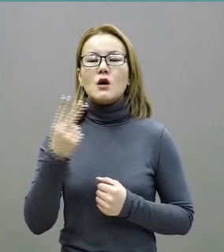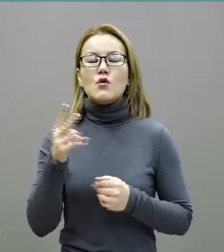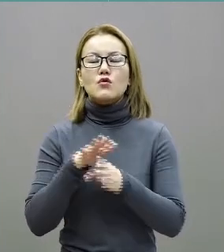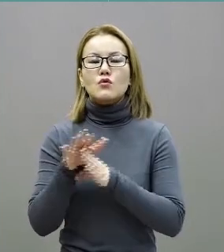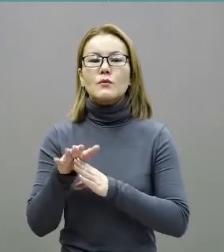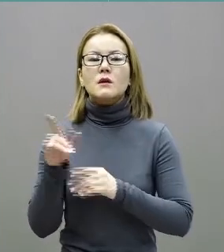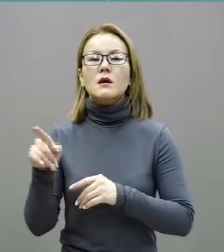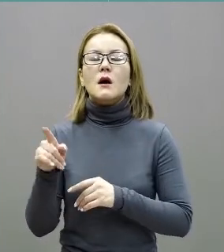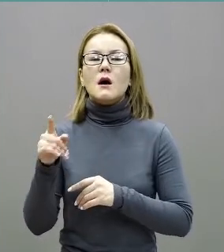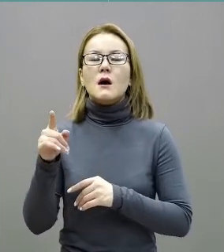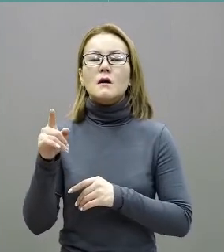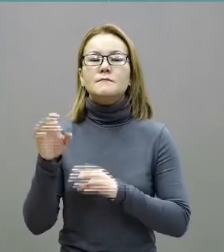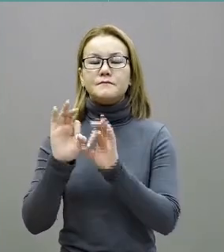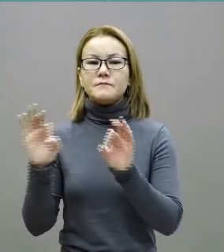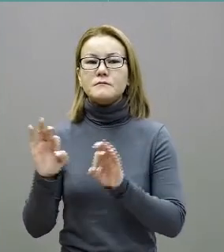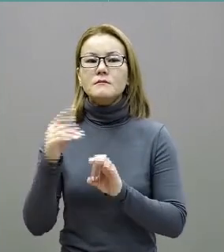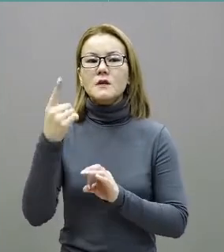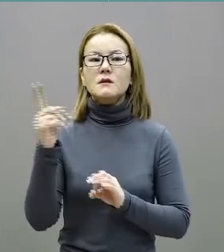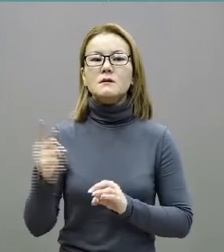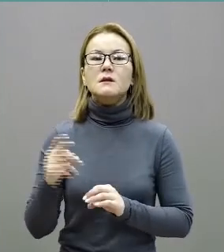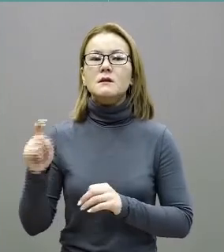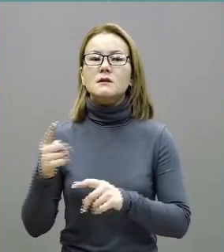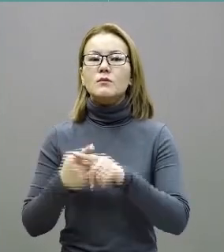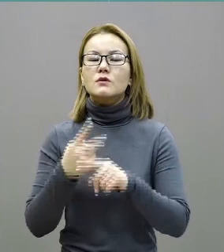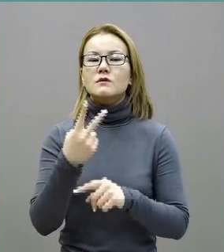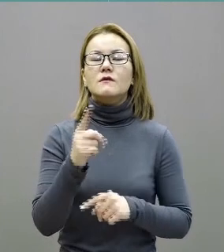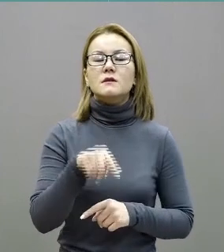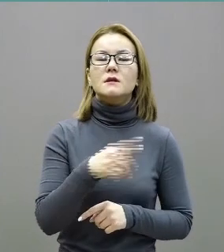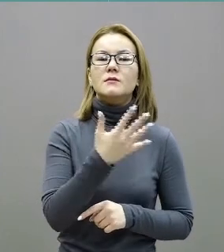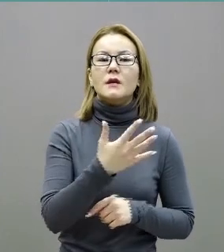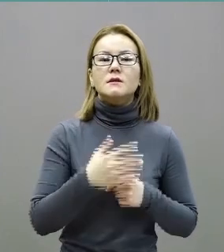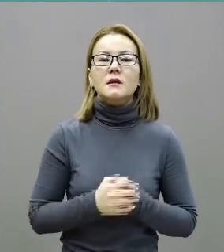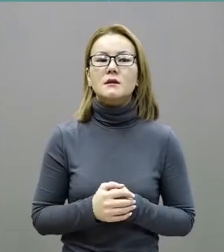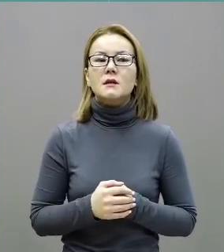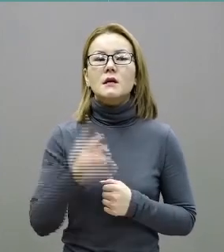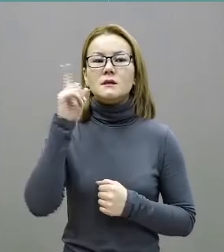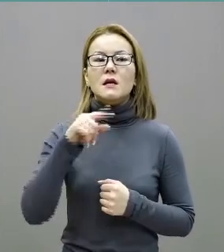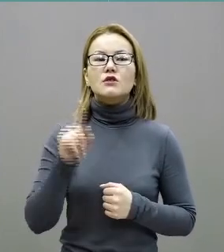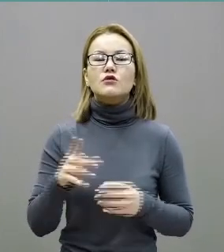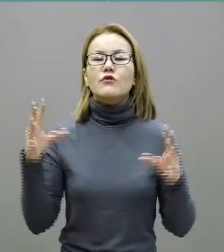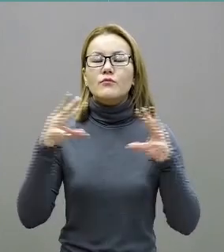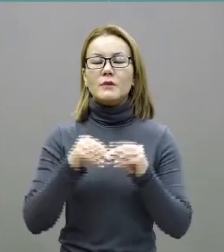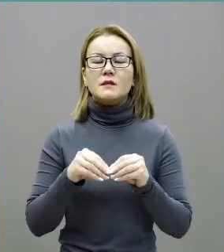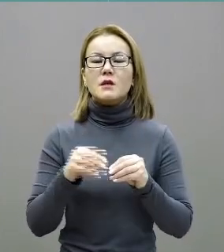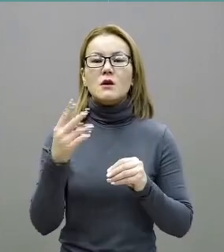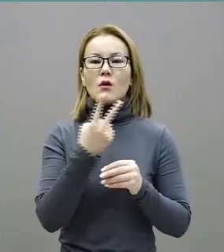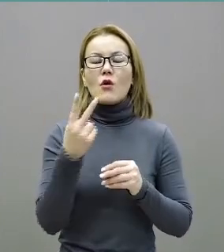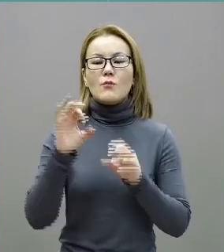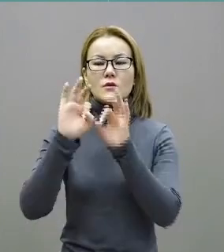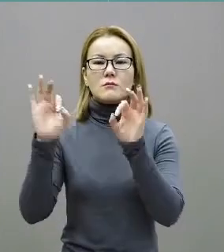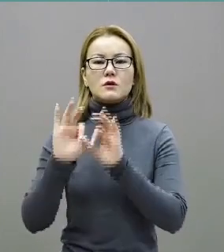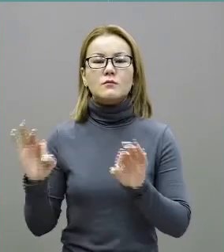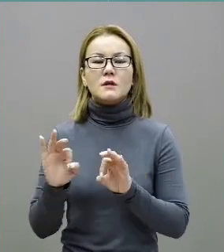2 трубки равна единице деленное на x плюс 2,5 зная что вместе обе трубки